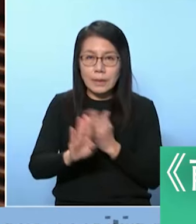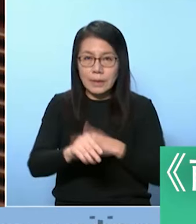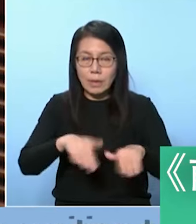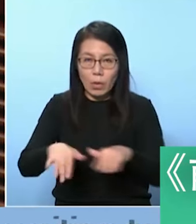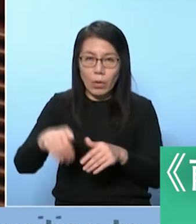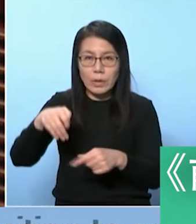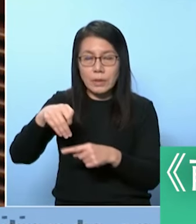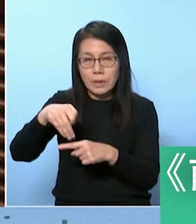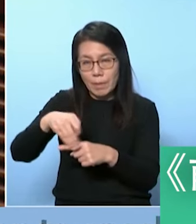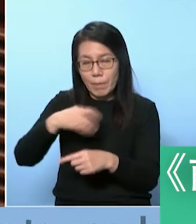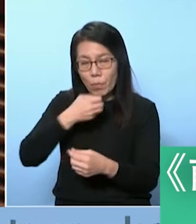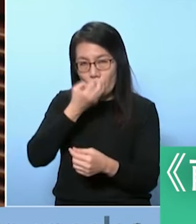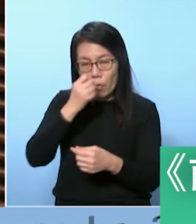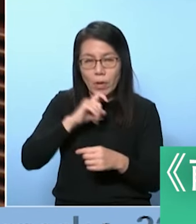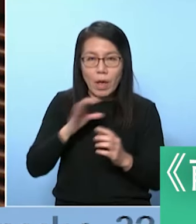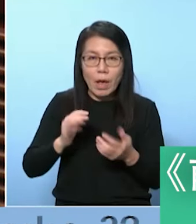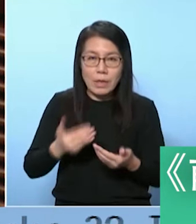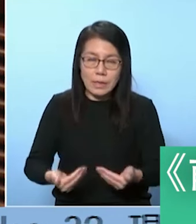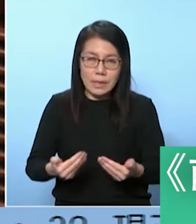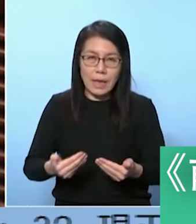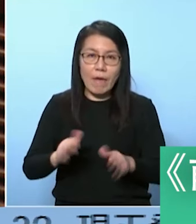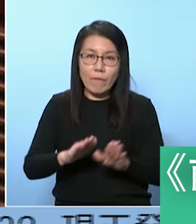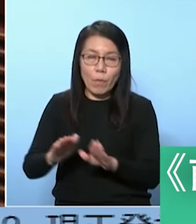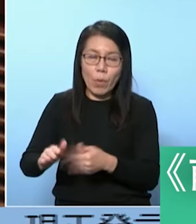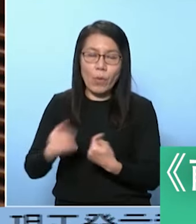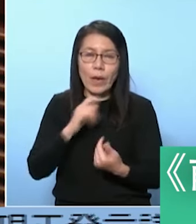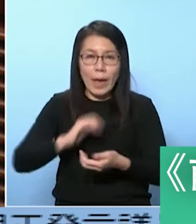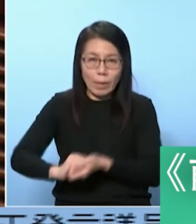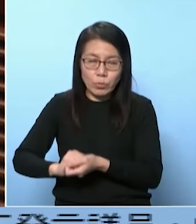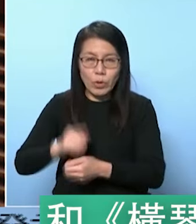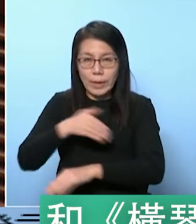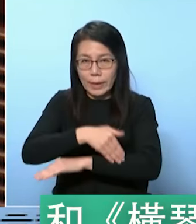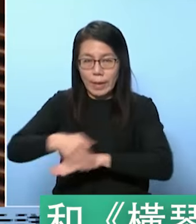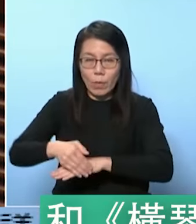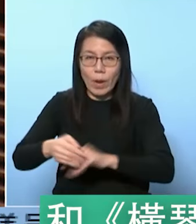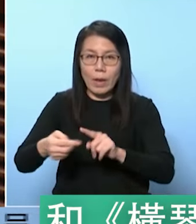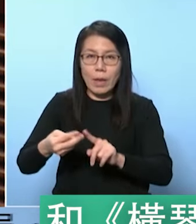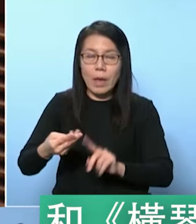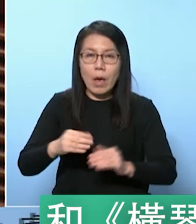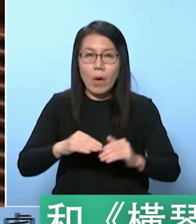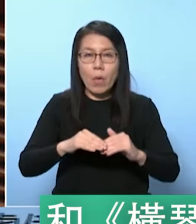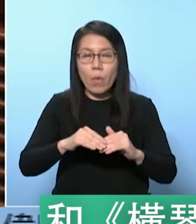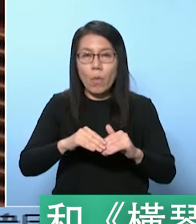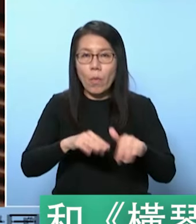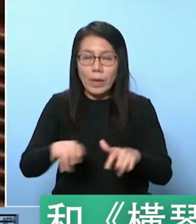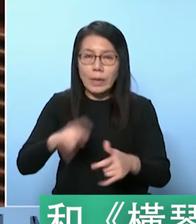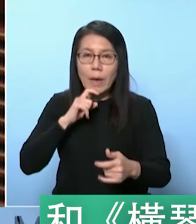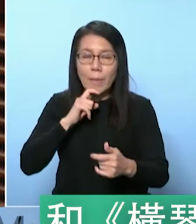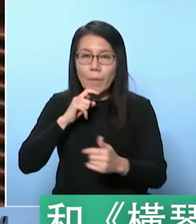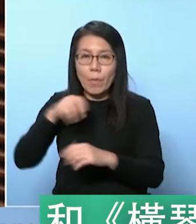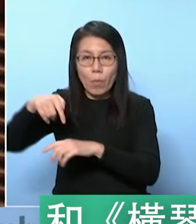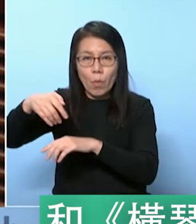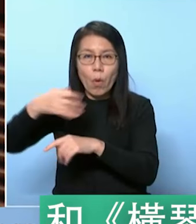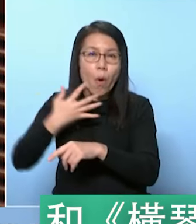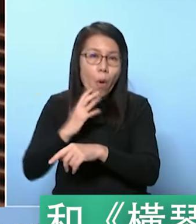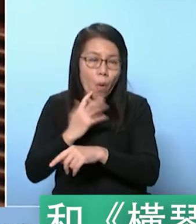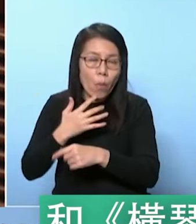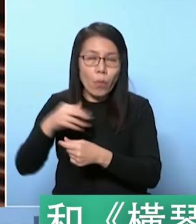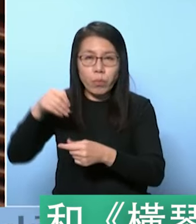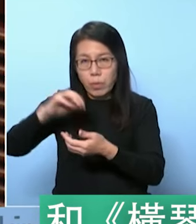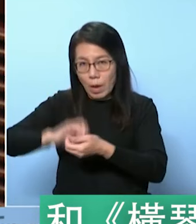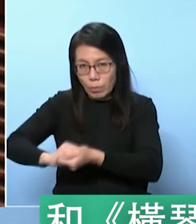深港現代服務業合作區總體發展規劃和橫琴粵澳深度合作